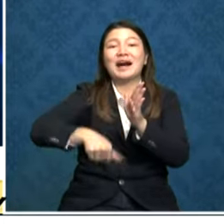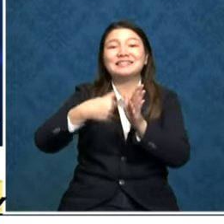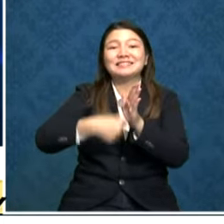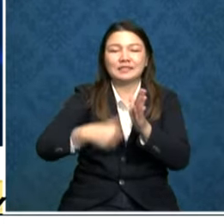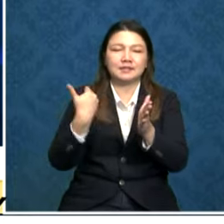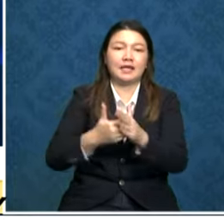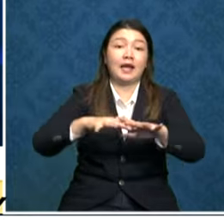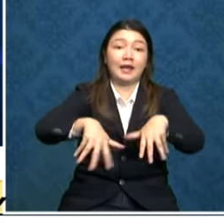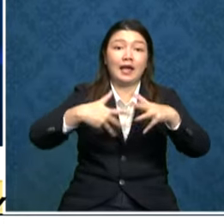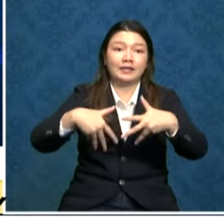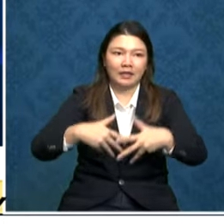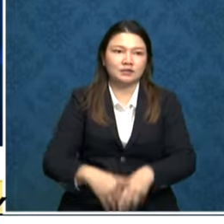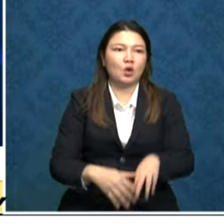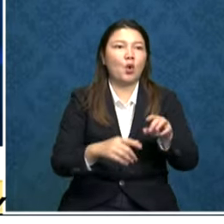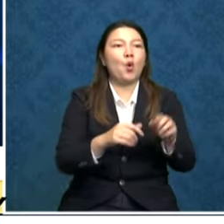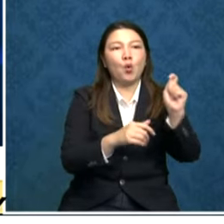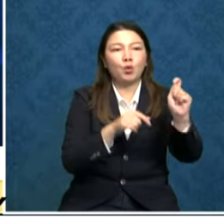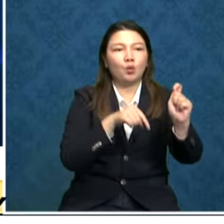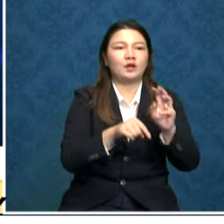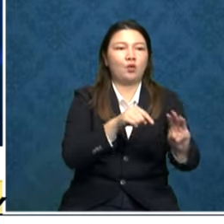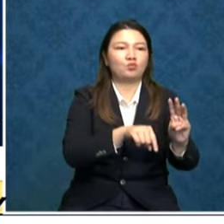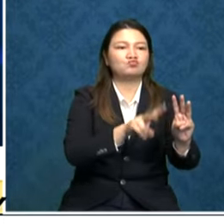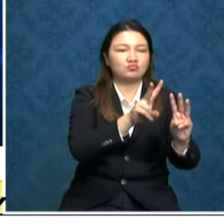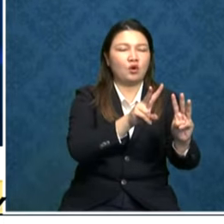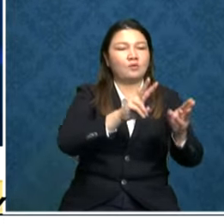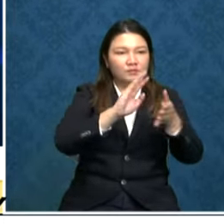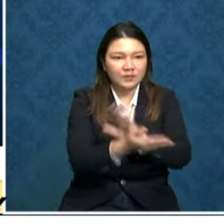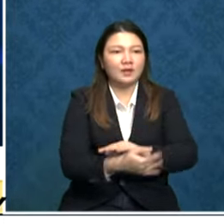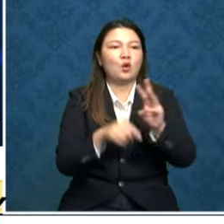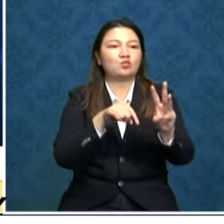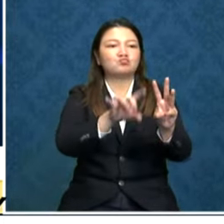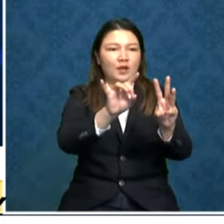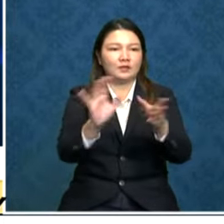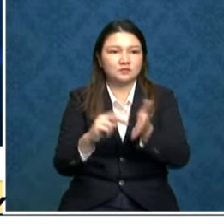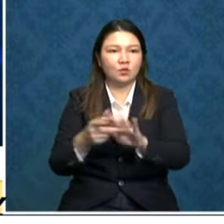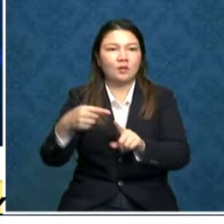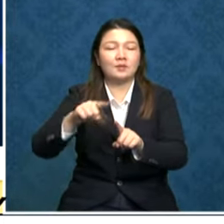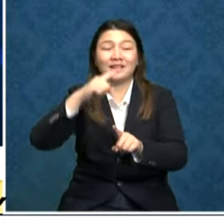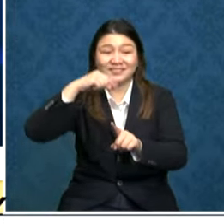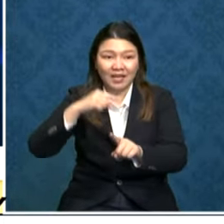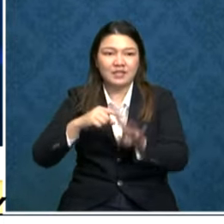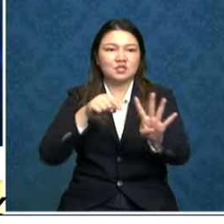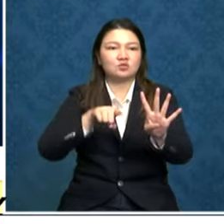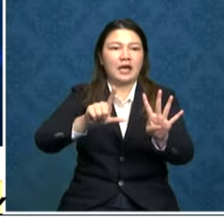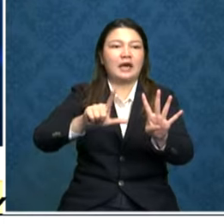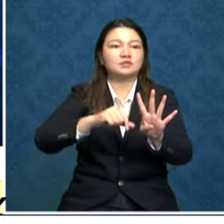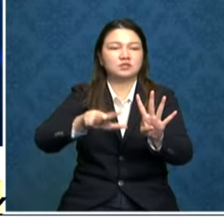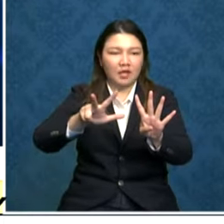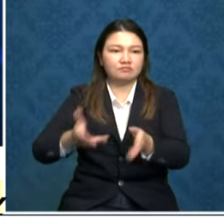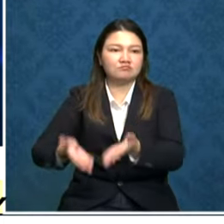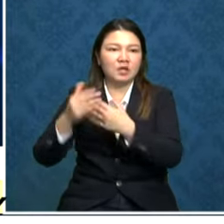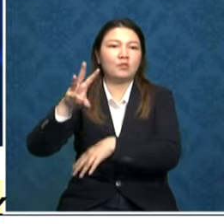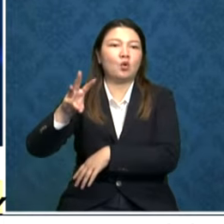เพิ่มจาก 12เป็น 68%ครับแต่ในขณะที่ประเทศไทยเพิ่มขึ้นเพียงแค่ 4.3เป็น 6.1ทุกท่านจะเห็นลักษณะ